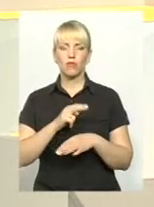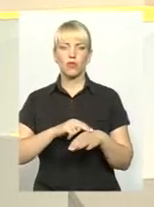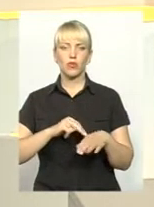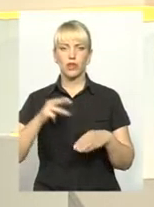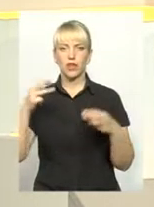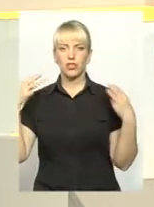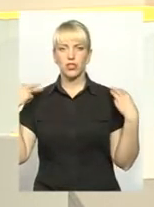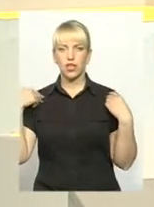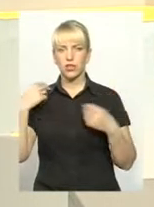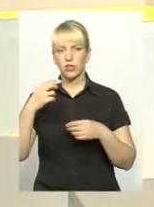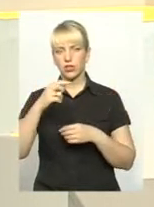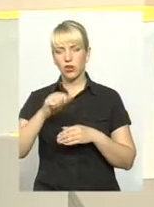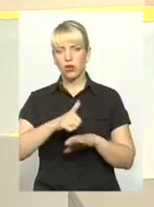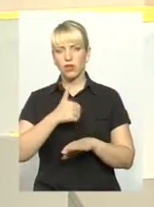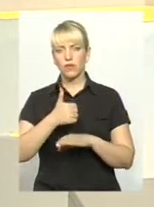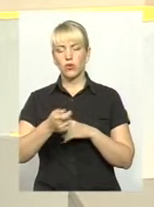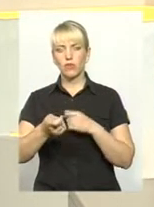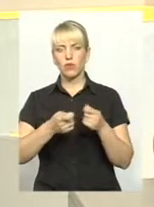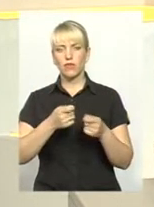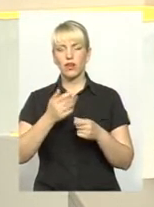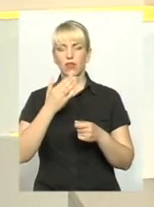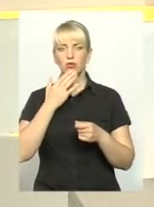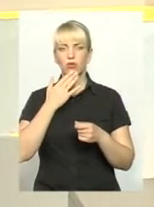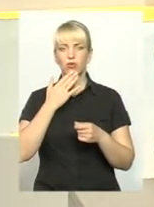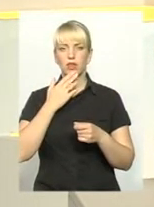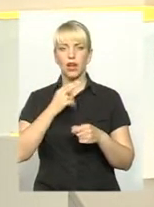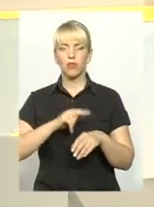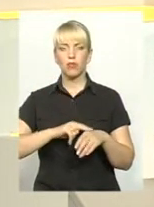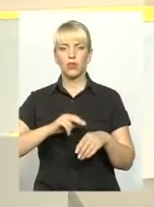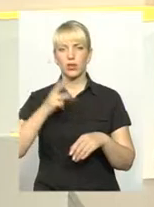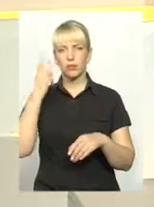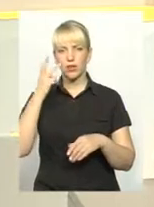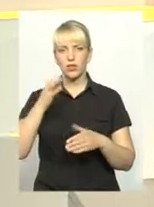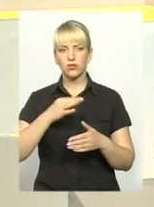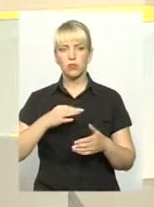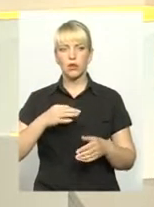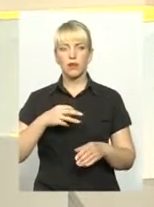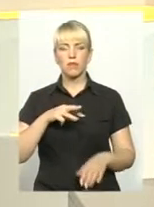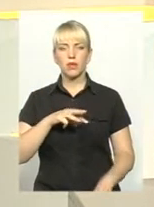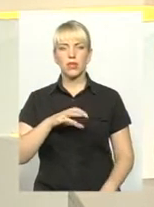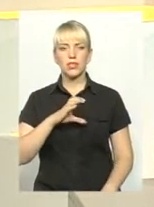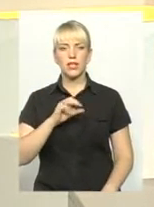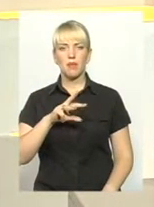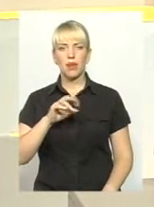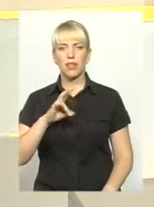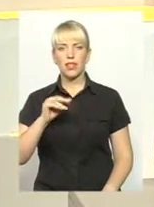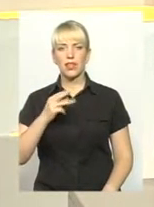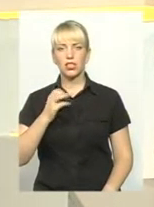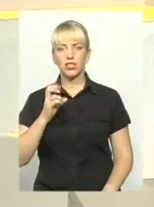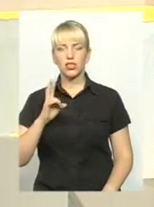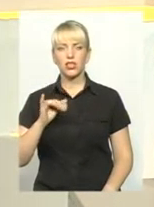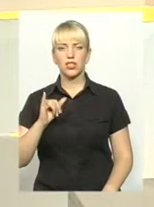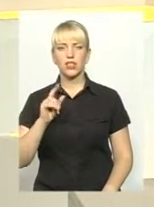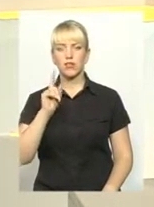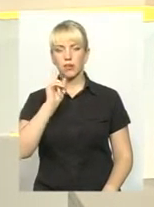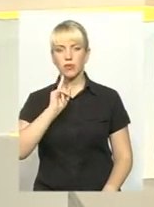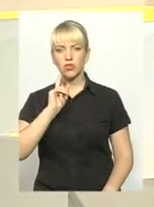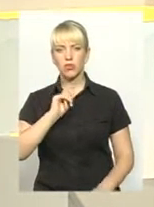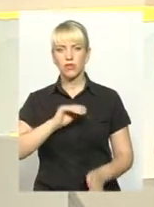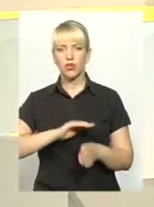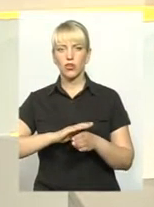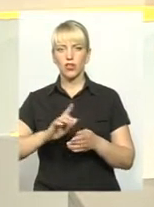начальником головного управління Національної поліції в Хмельницькій області Миколою Олександровичем Семенишиним та тимчасово виконуючим